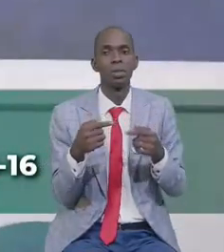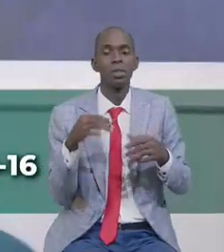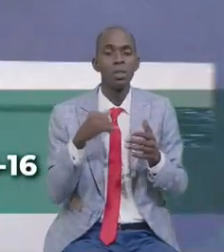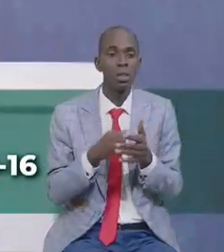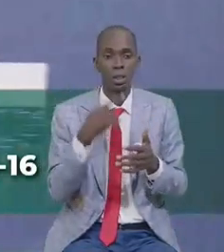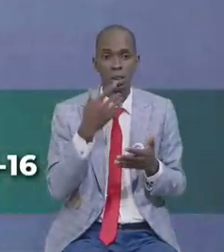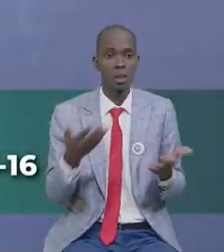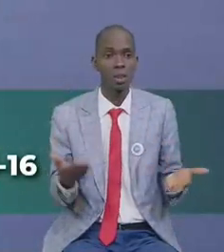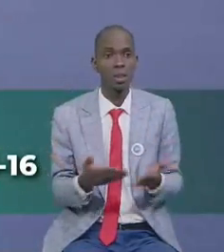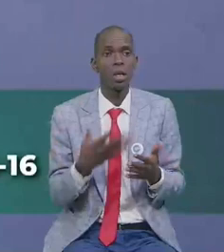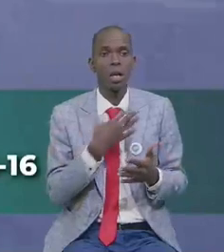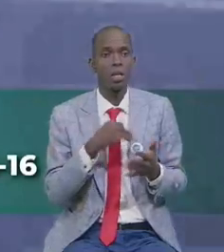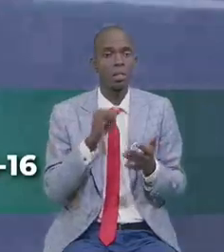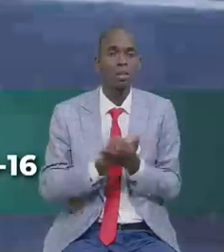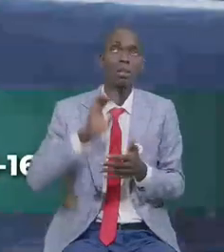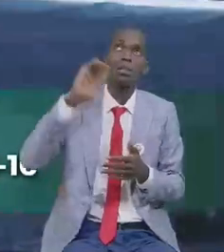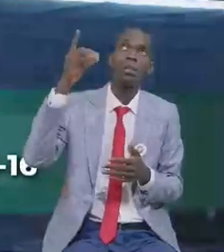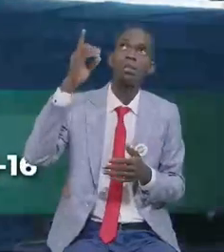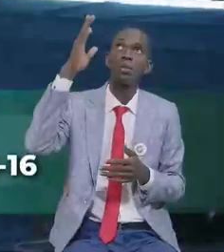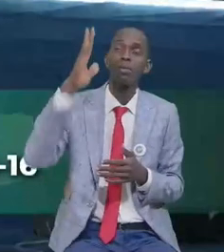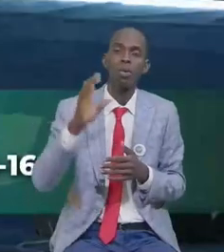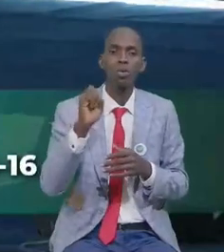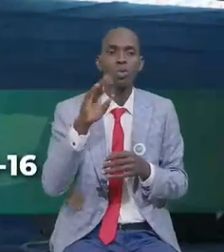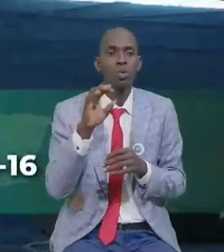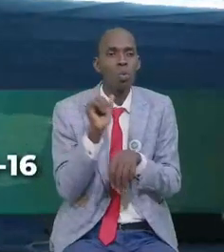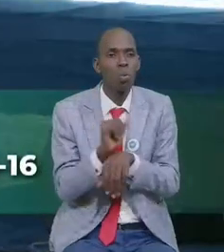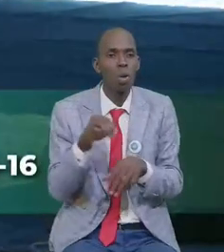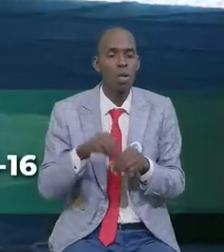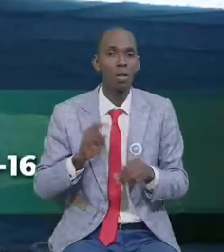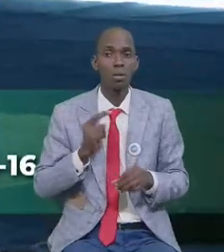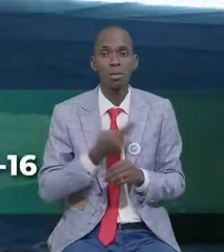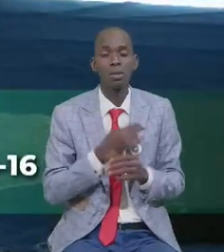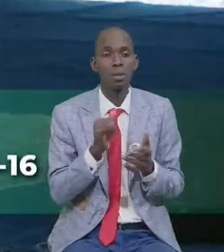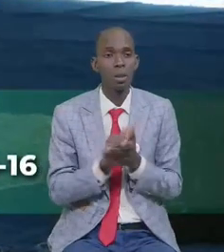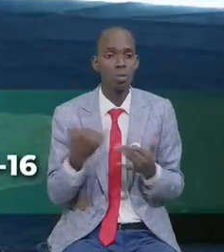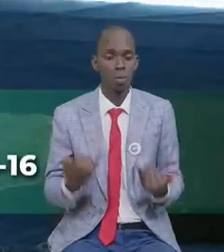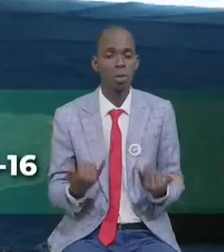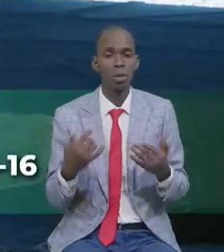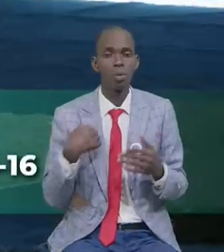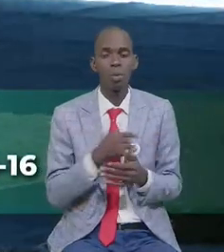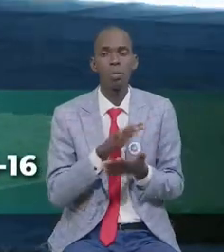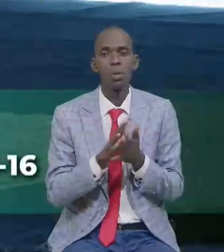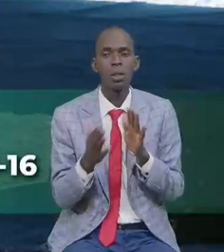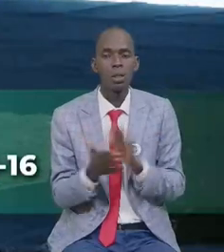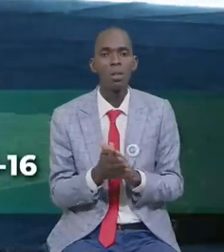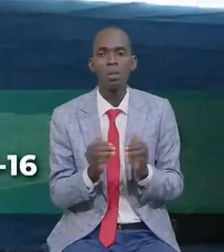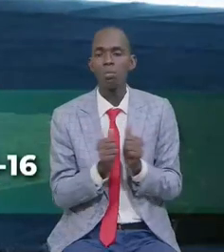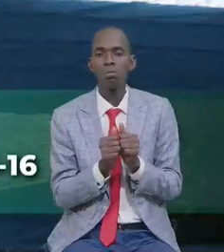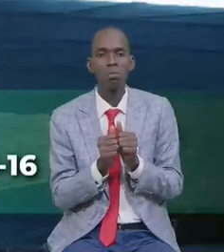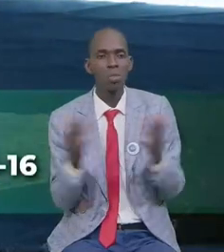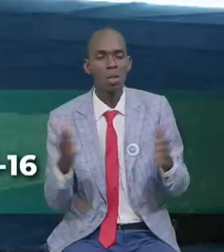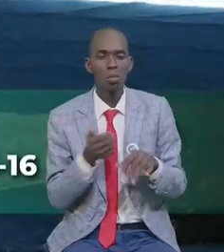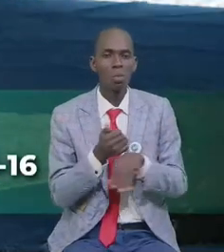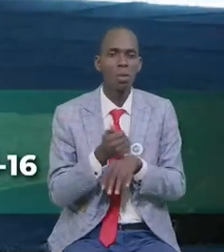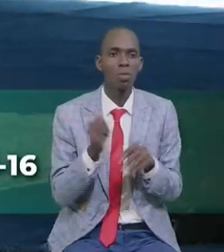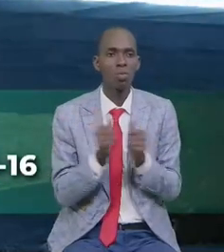idée. Et cette grâce de Dieu agit tellement en nous que nous sommes irrépréhensibles. Des enfants de Dieu